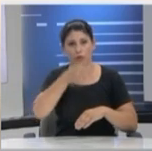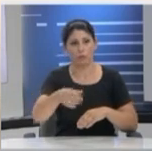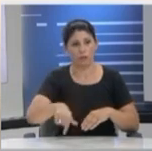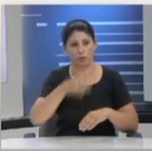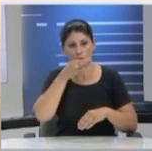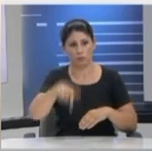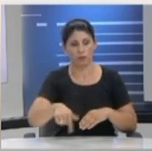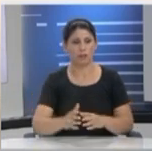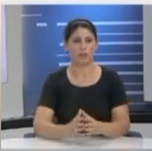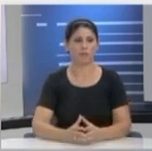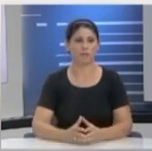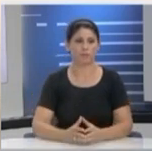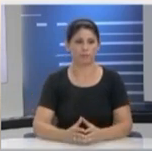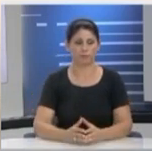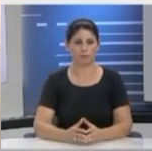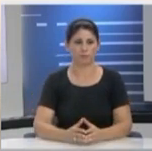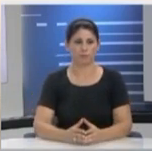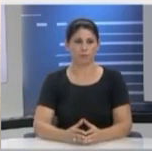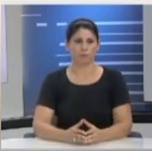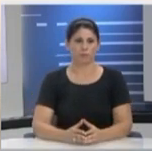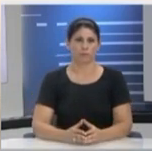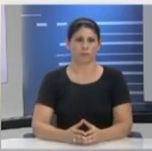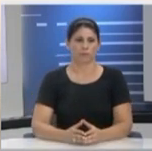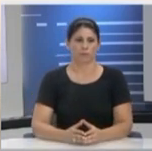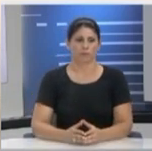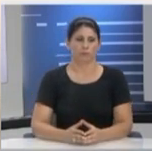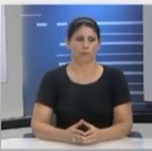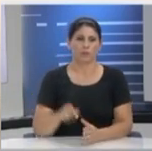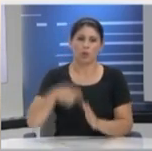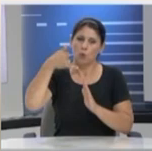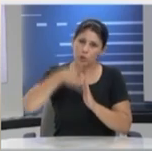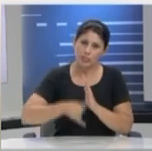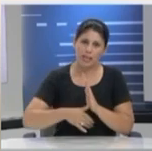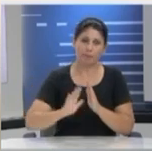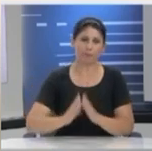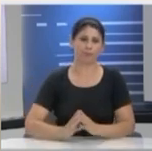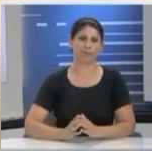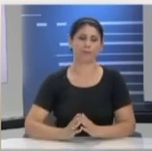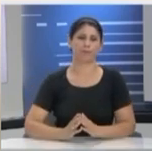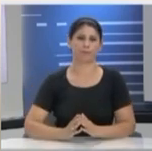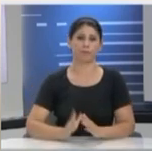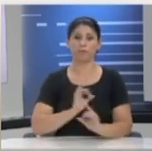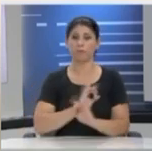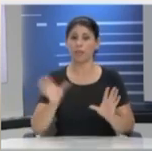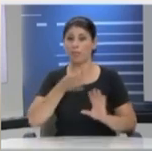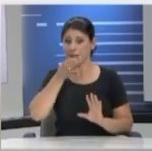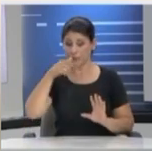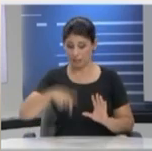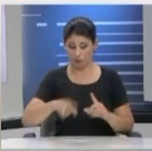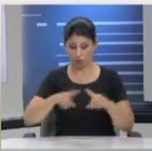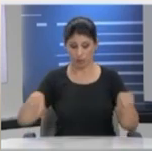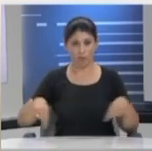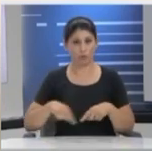θα πω σήμερα. Και θα σας δώσω σε λίγο, κύριε Σιμόπουλε. Πάμε στην ουσία. Κανείς δεν έχει μιλήσει εδώ